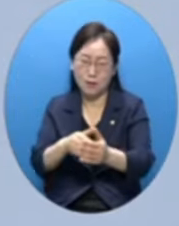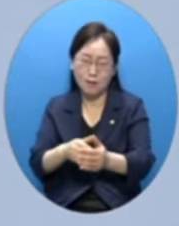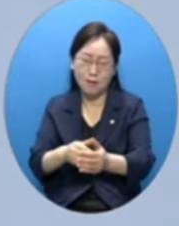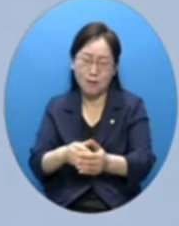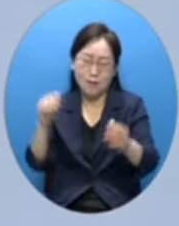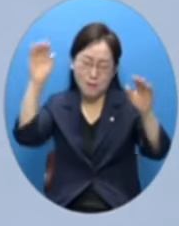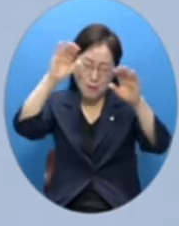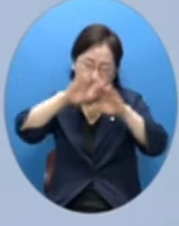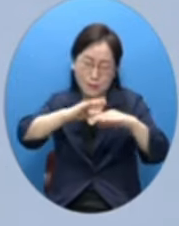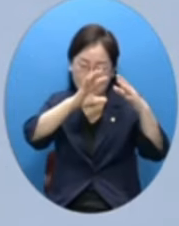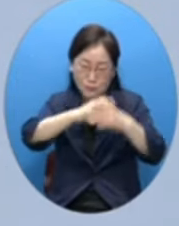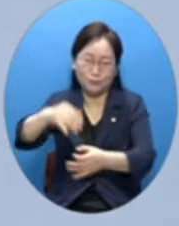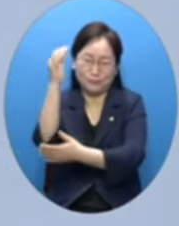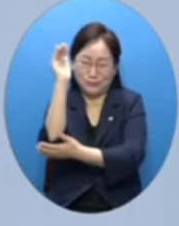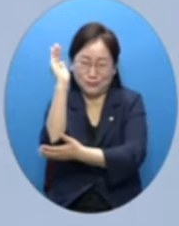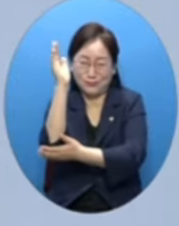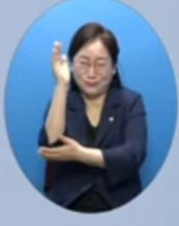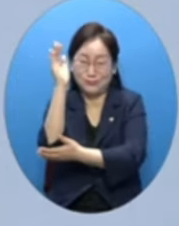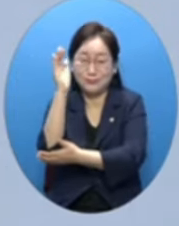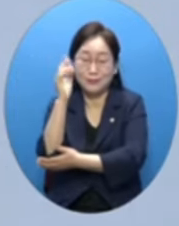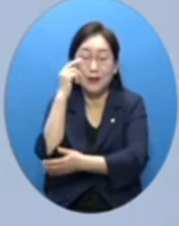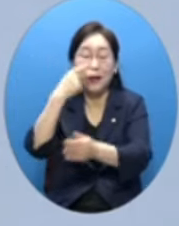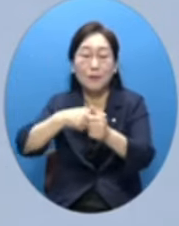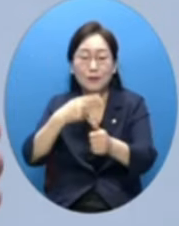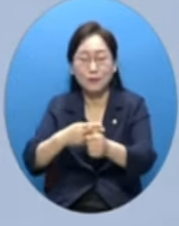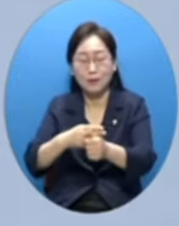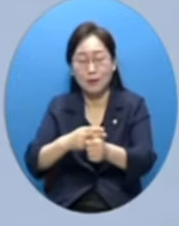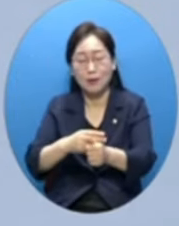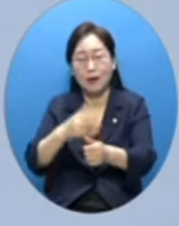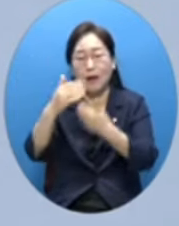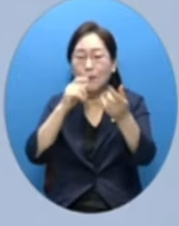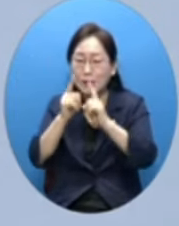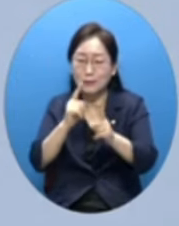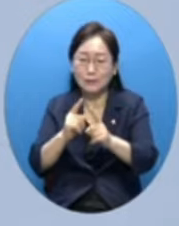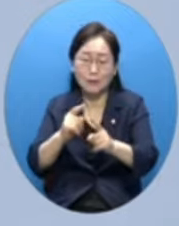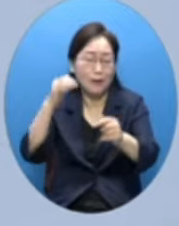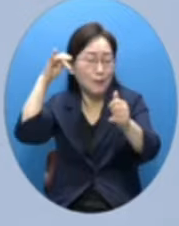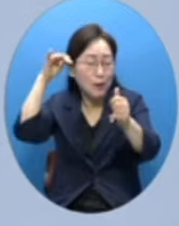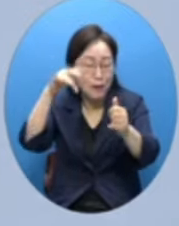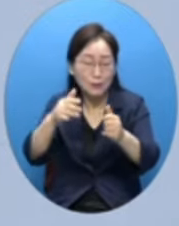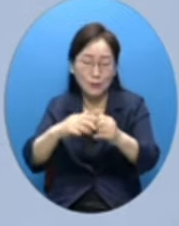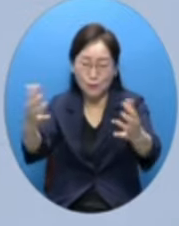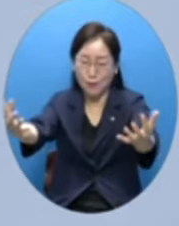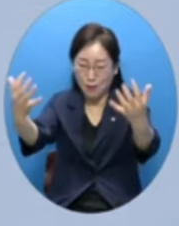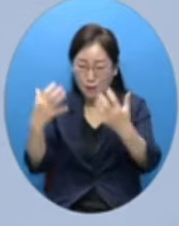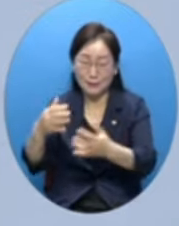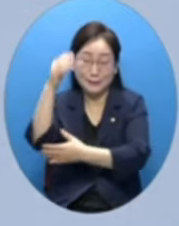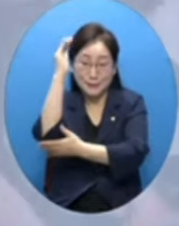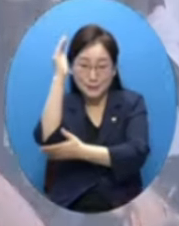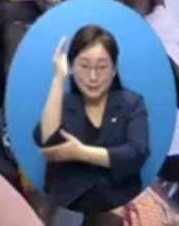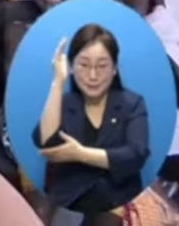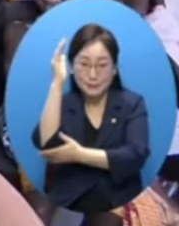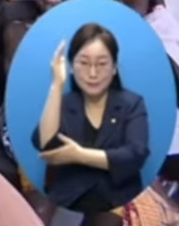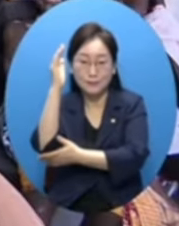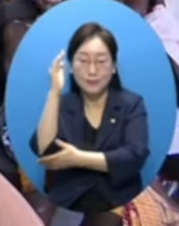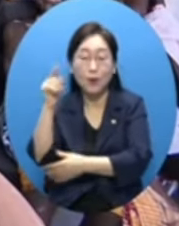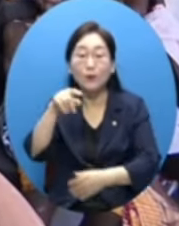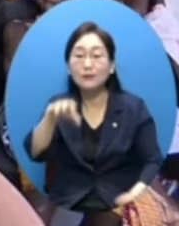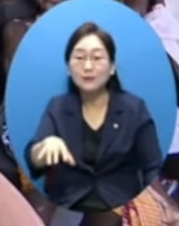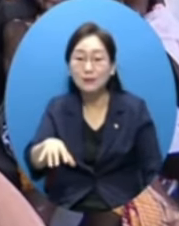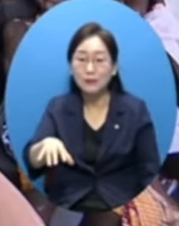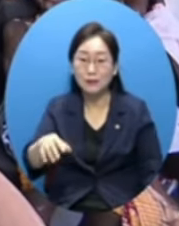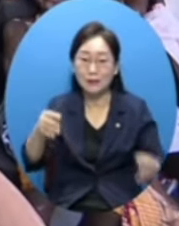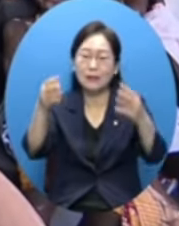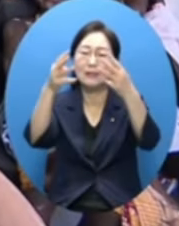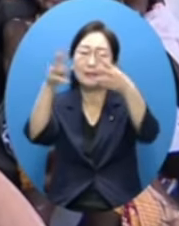말씀을 전합니다 사도 바울의 말씀을 사망해 수많은 사람이 모여서 그 말씀을 듣는데 그 말씀을 전하는 것이 삼층에